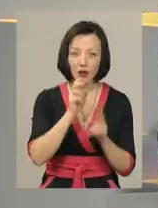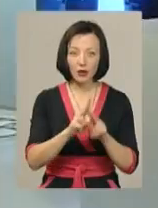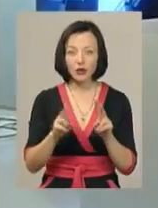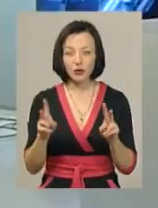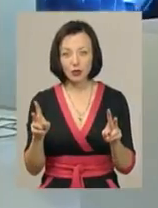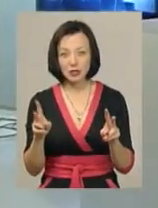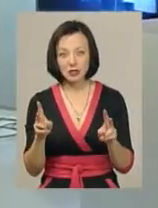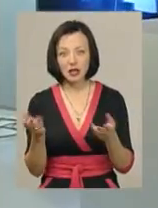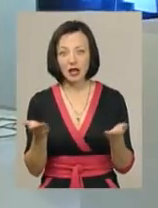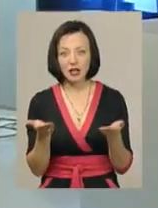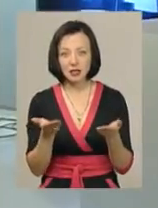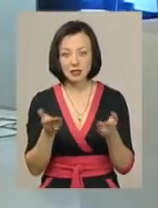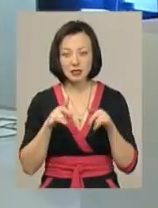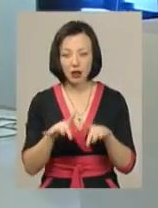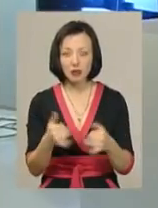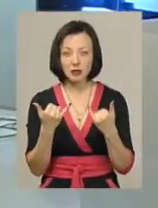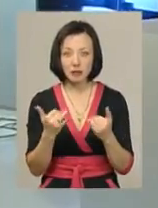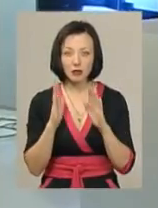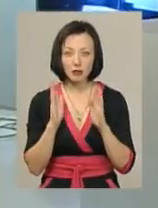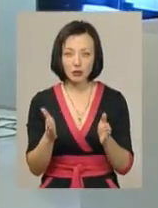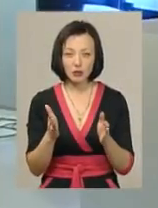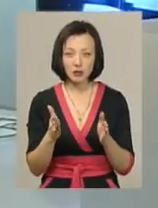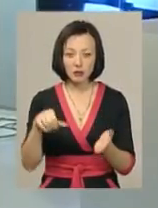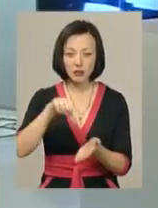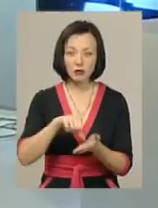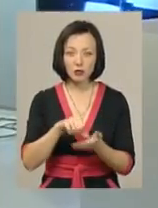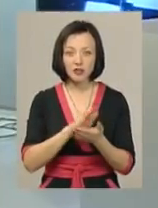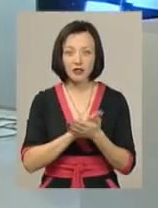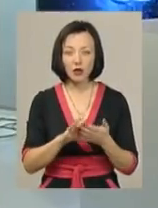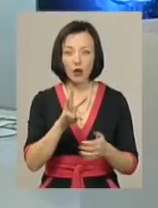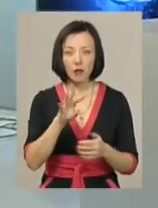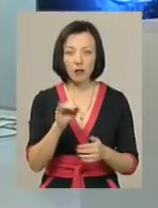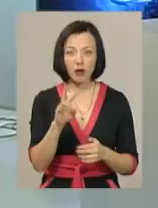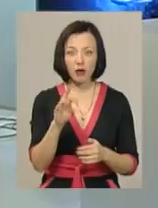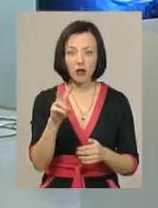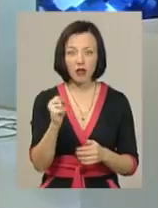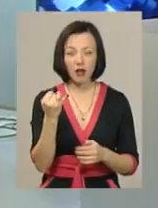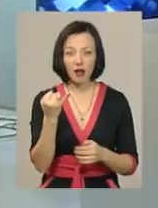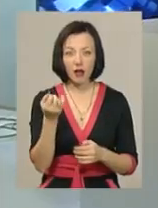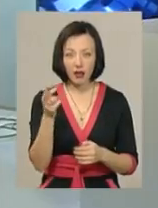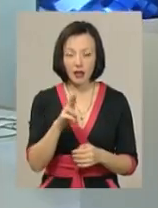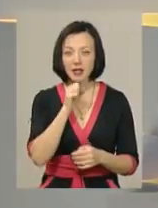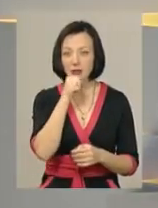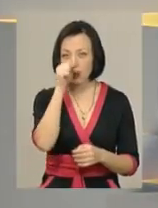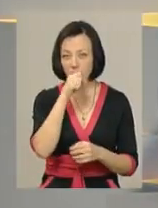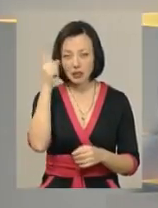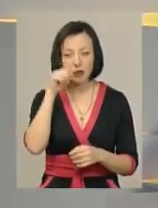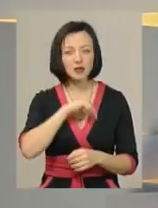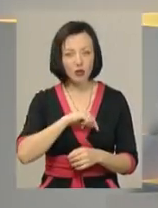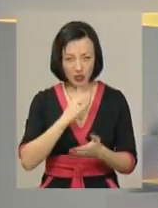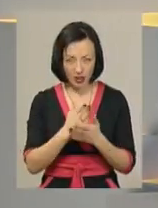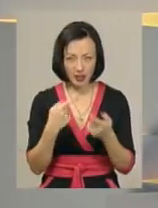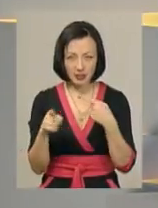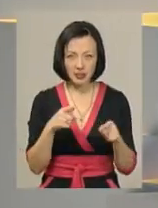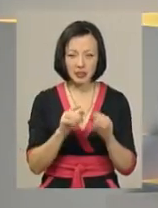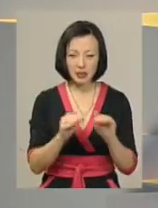хтось якісь заходи тепер будуть тільки з присутності Святого Миколая дітки все ж таки знають Діда Мороза психологічно є